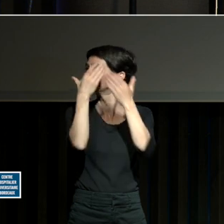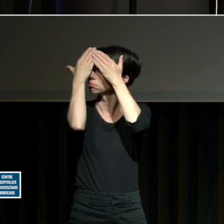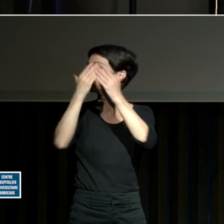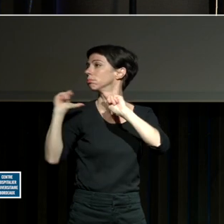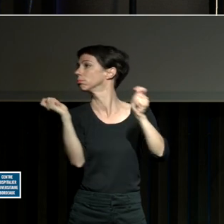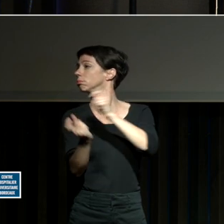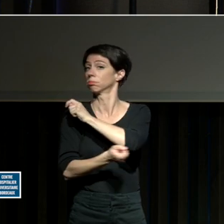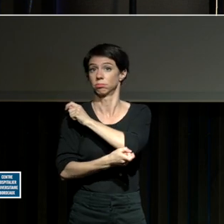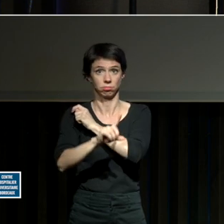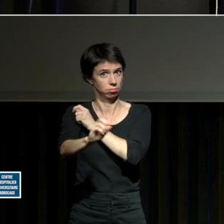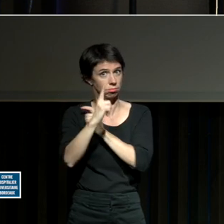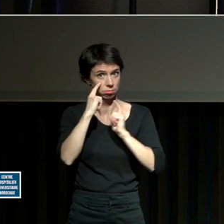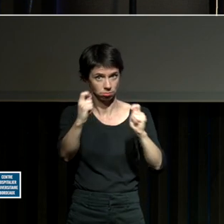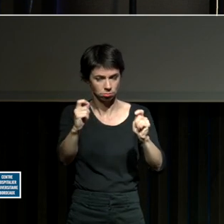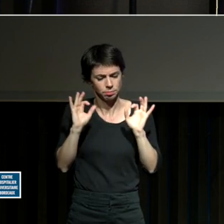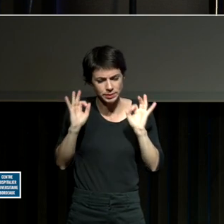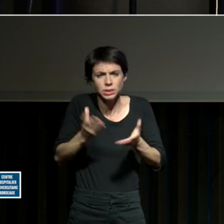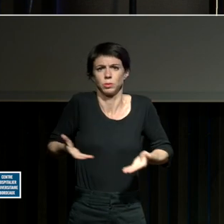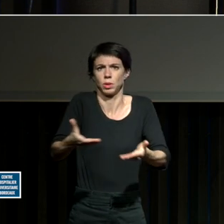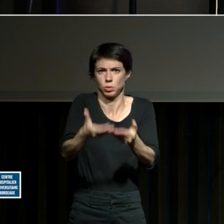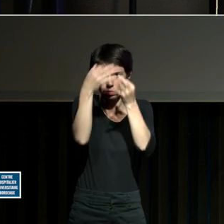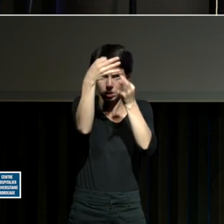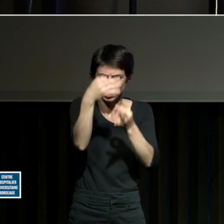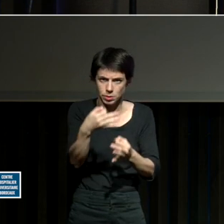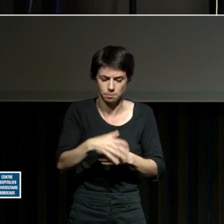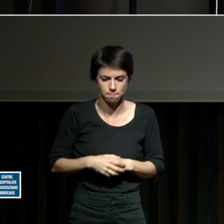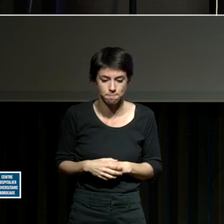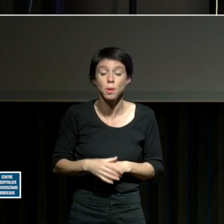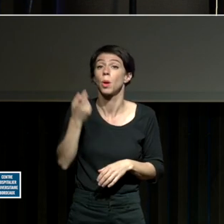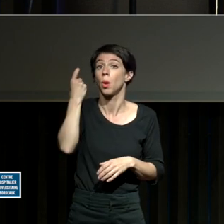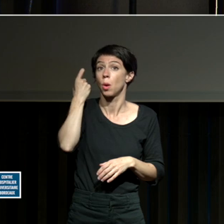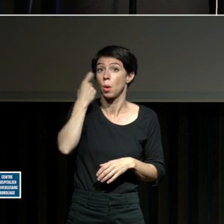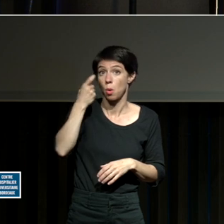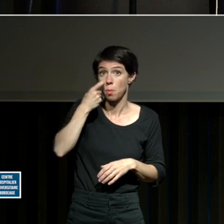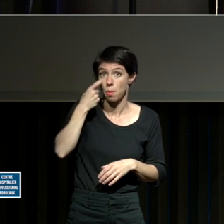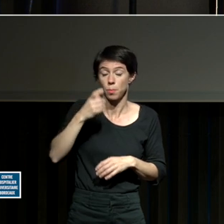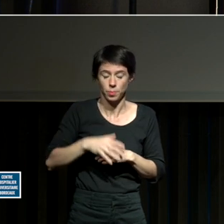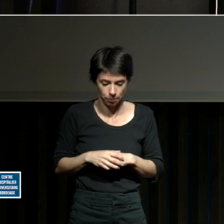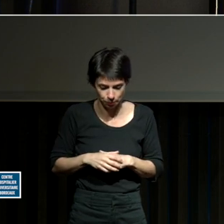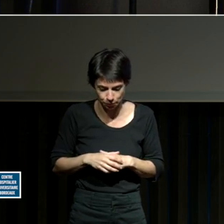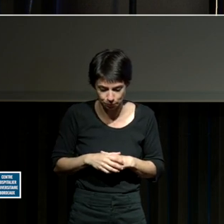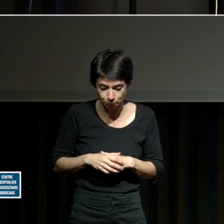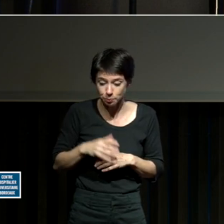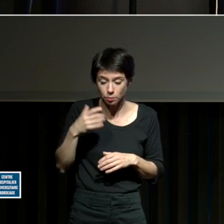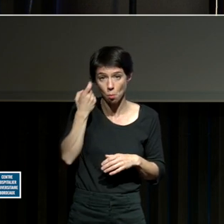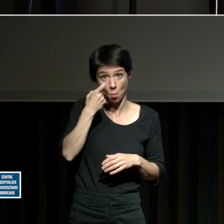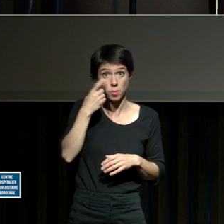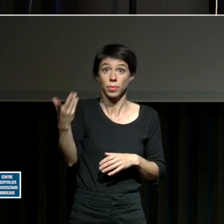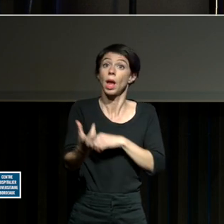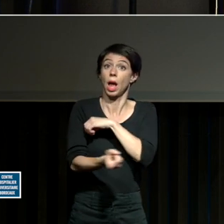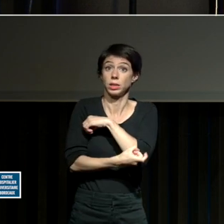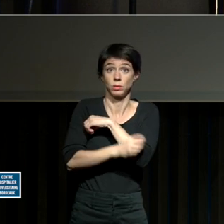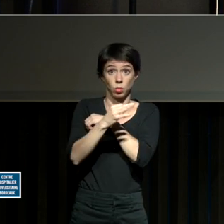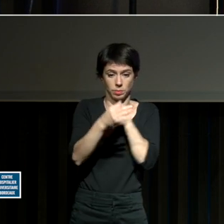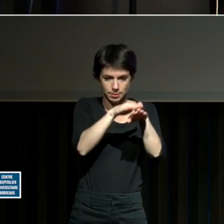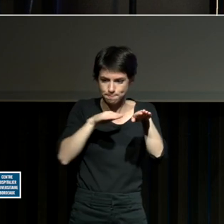d'addiction aux écrans, on se rend compte qu'il existe de nombreux termes qui sont utilisés. Et ces nombreux termes ont une